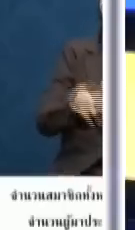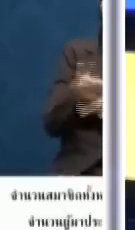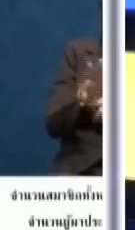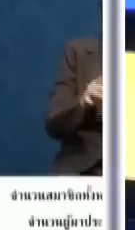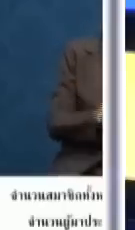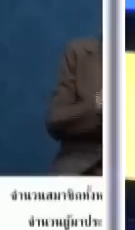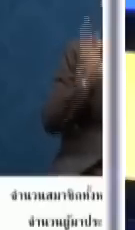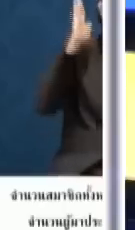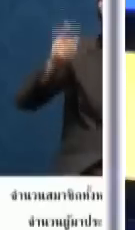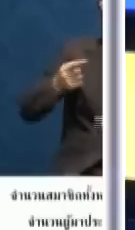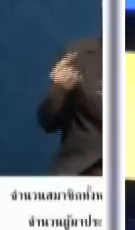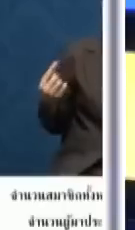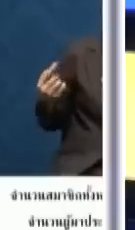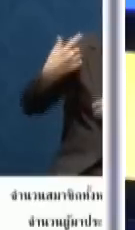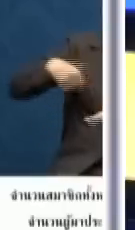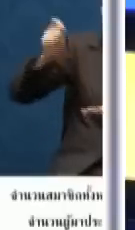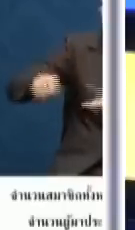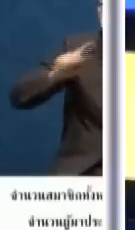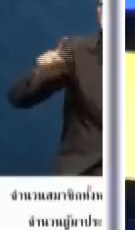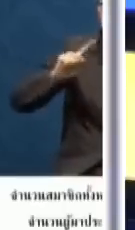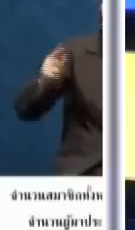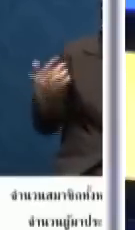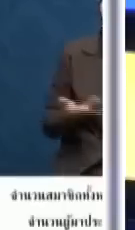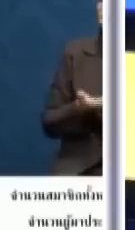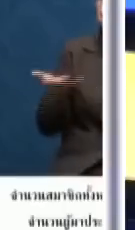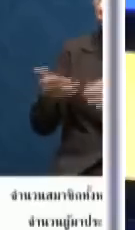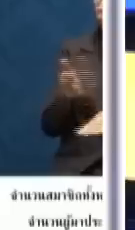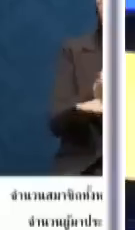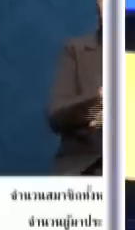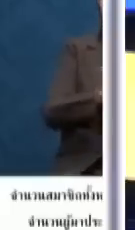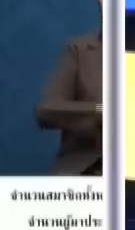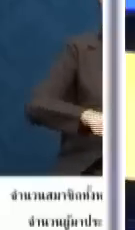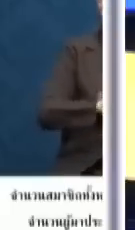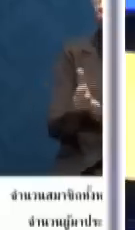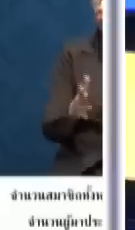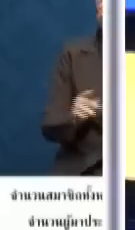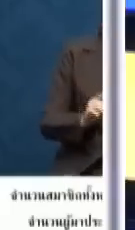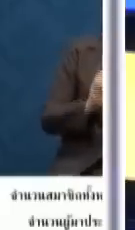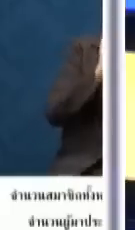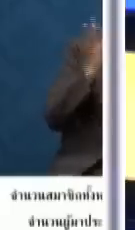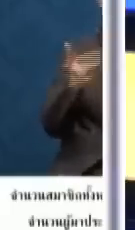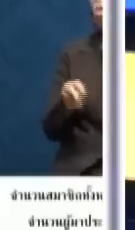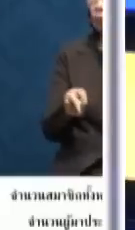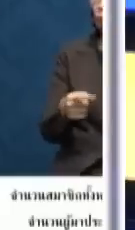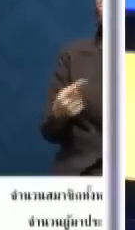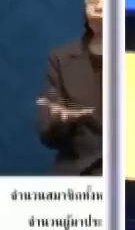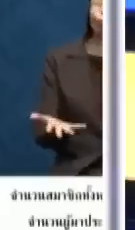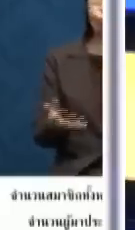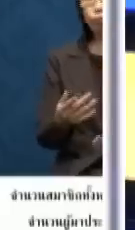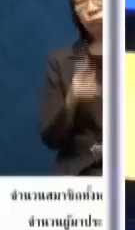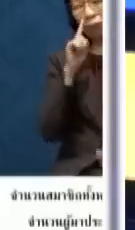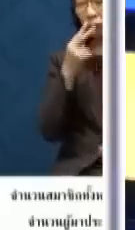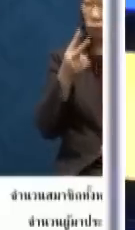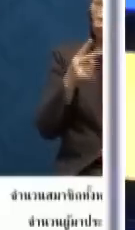ติดตัวทุกคนเนี่ยคนที่ถูกจับก็อาจจะไม่สามารถยกข้อนี้มาต่อสู้ได้นี่ในมุมของเจ้าหน้าที่ผู้ปฏิบัติง